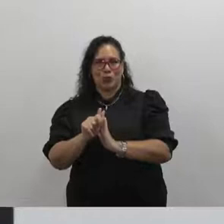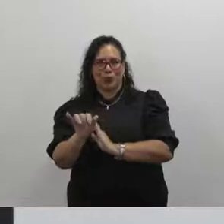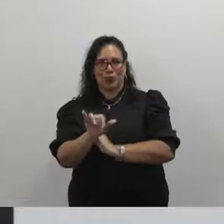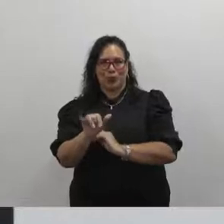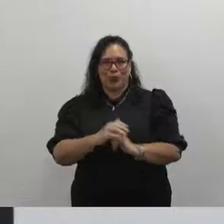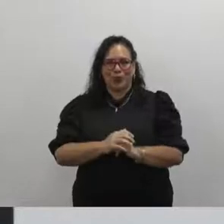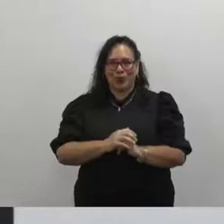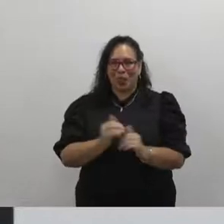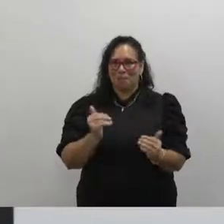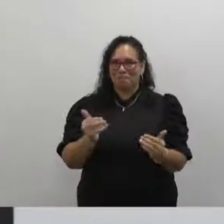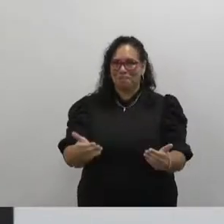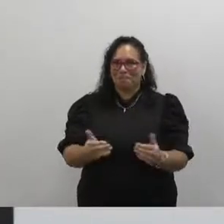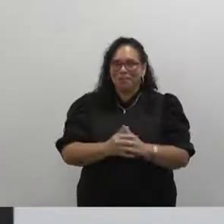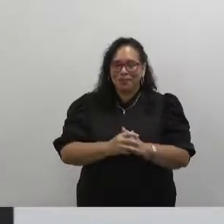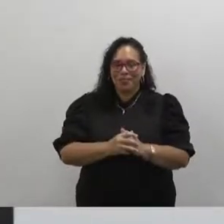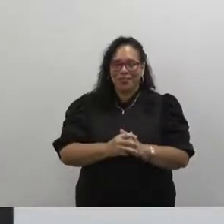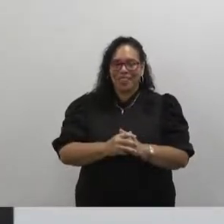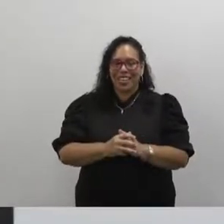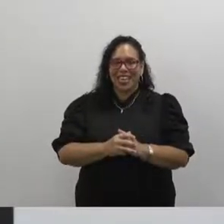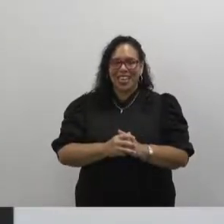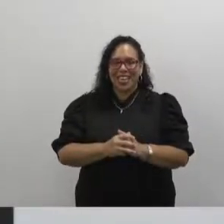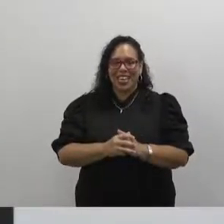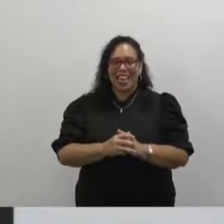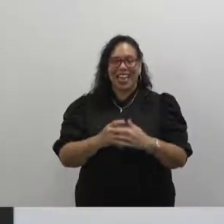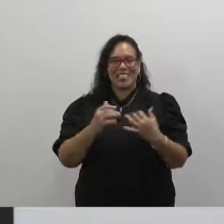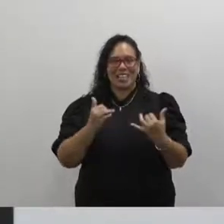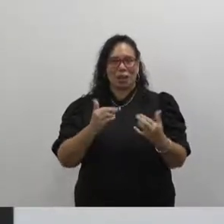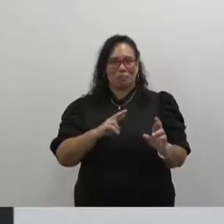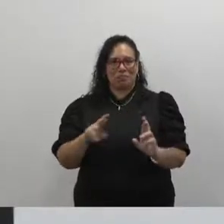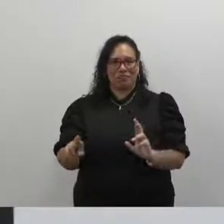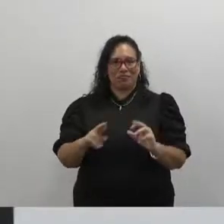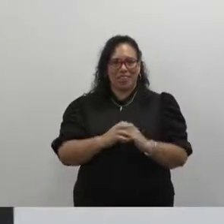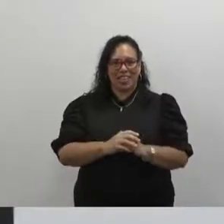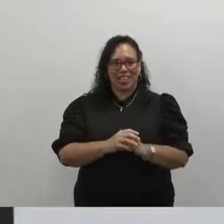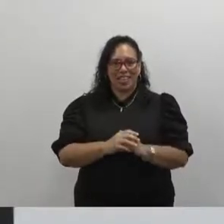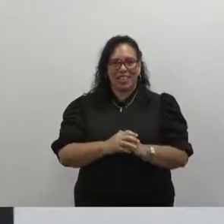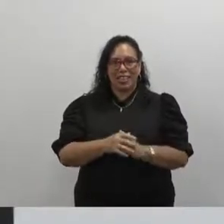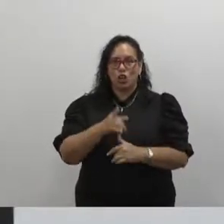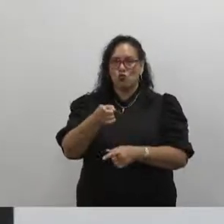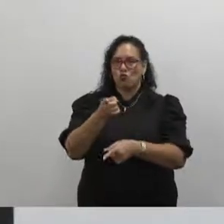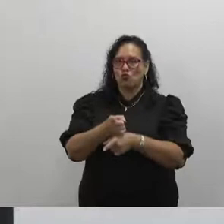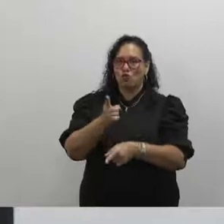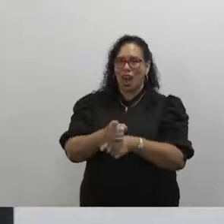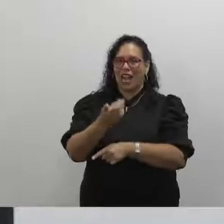Yung chup chum kenian ni, kenong chup kenian petol, hai nang tam rakyat YouTube.